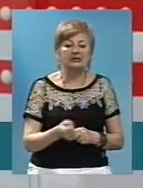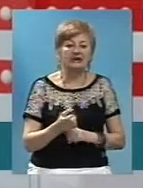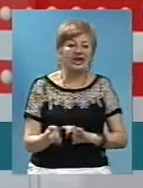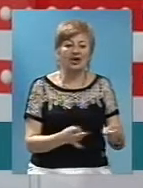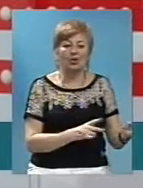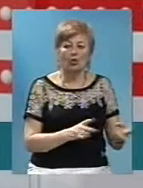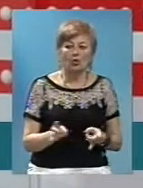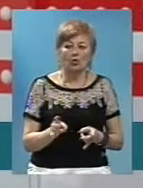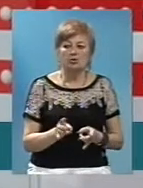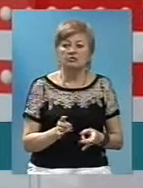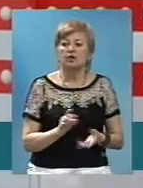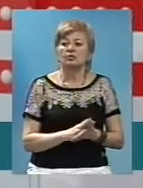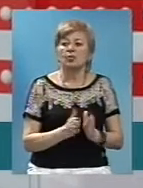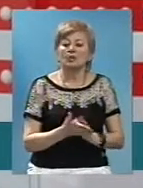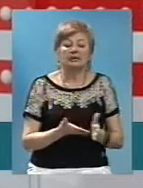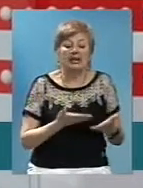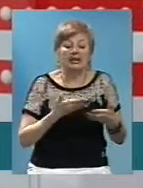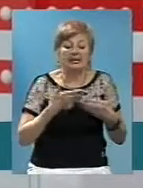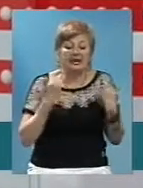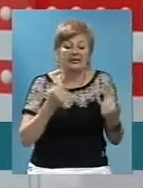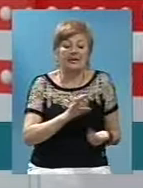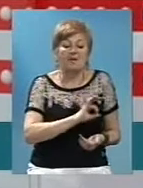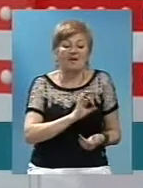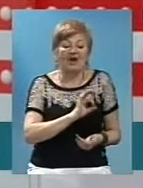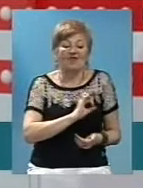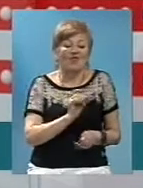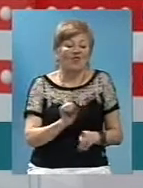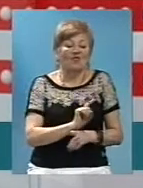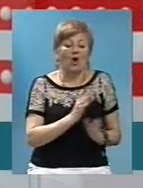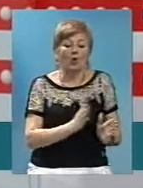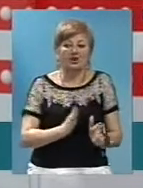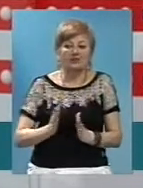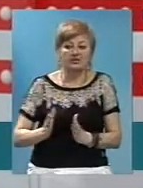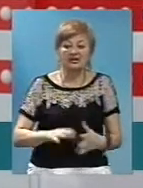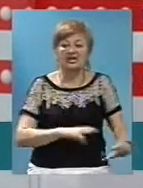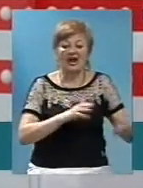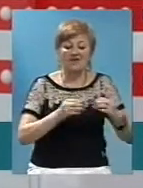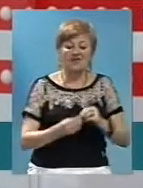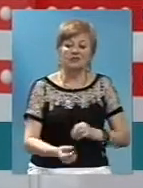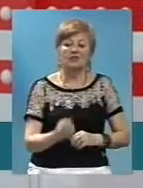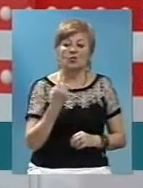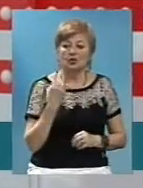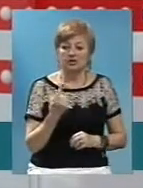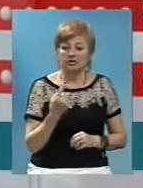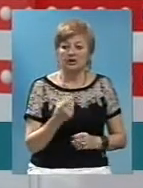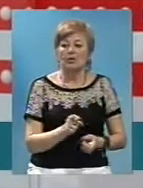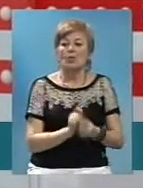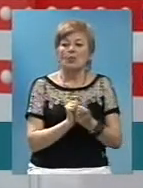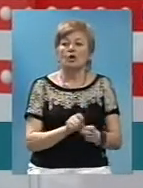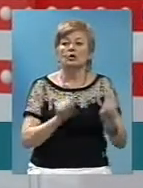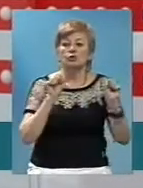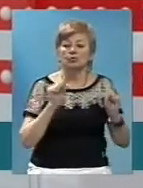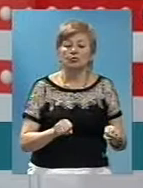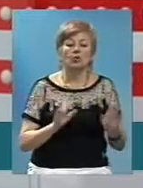виникає в умовах відсутності правового регулювання. Ага. Висновок єдиний – боротися з цим можна